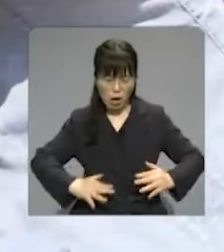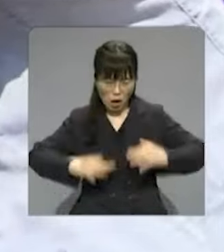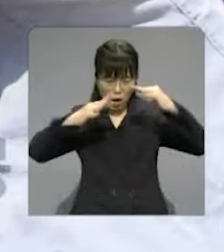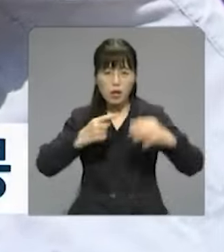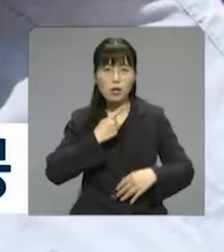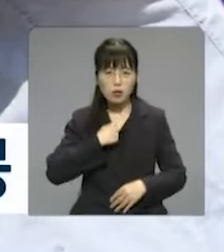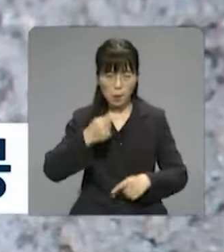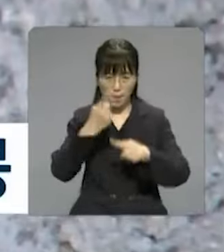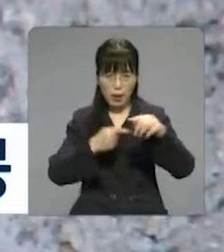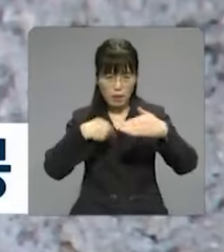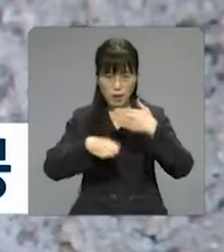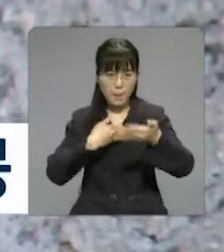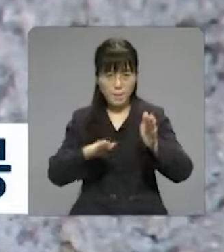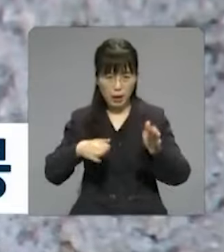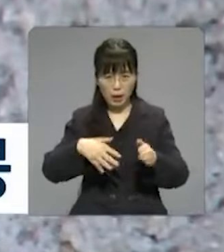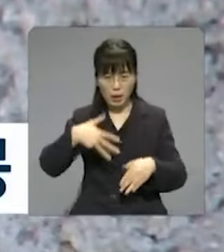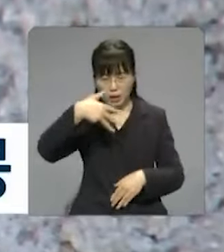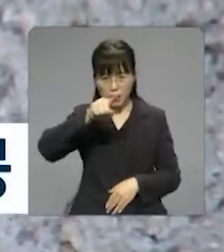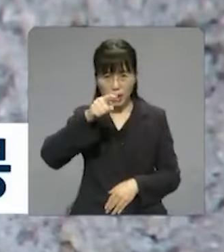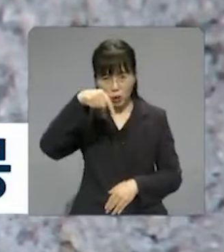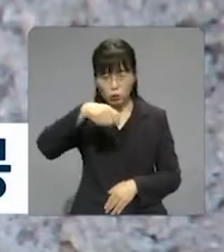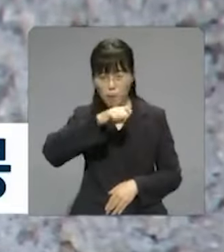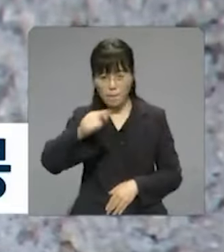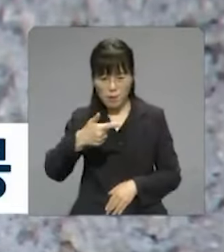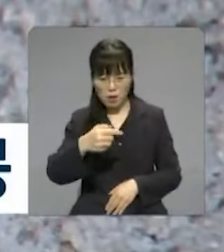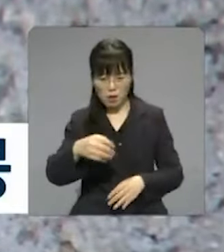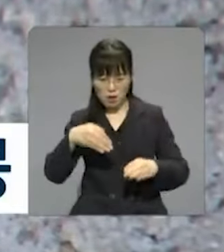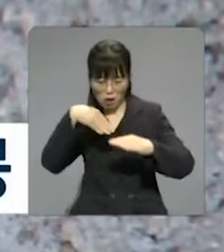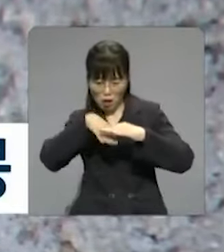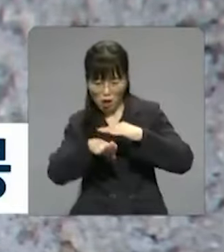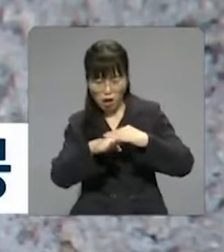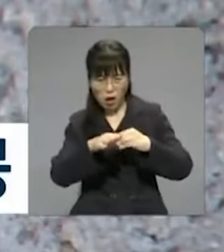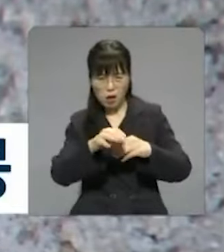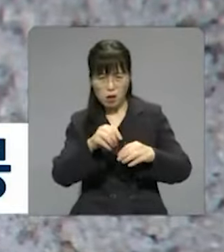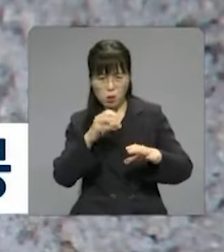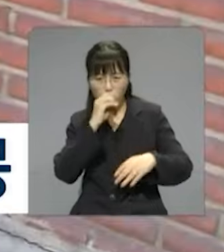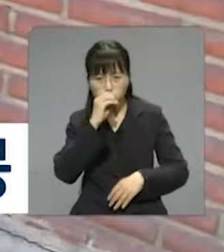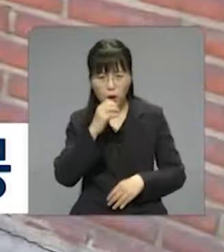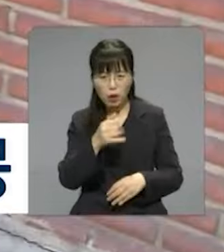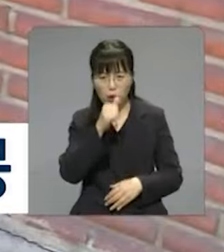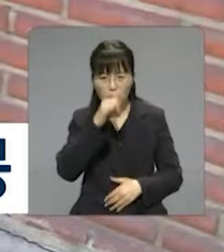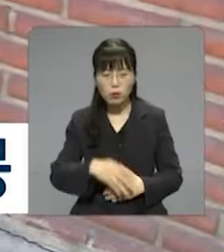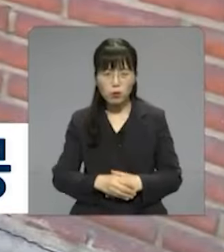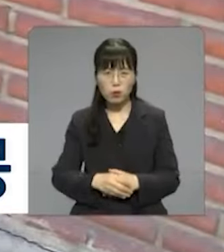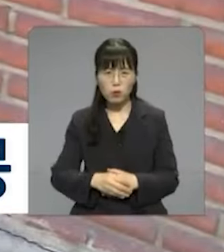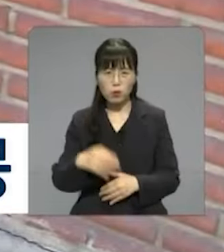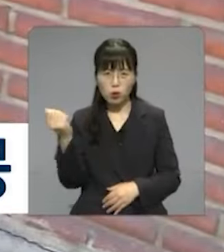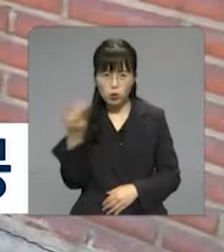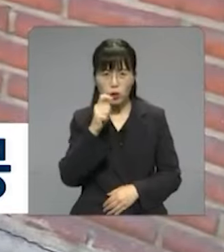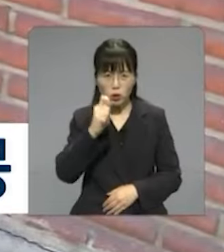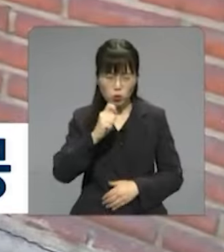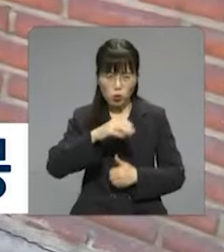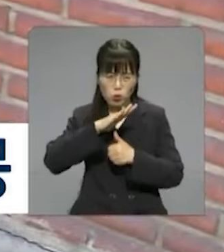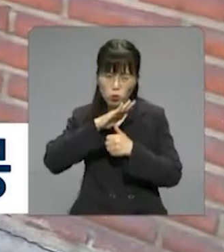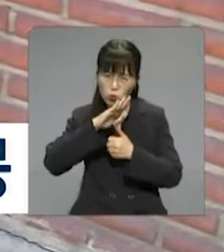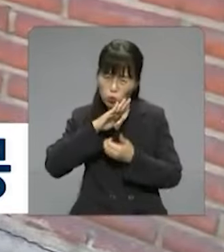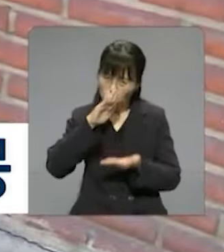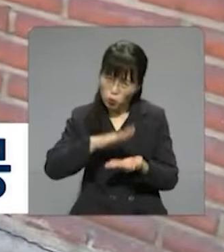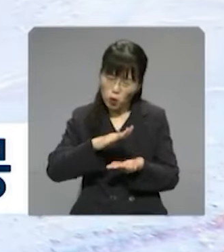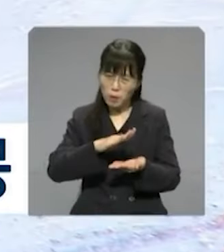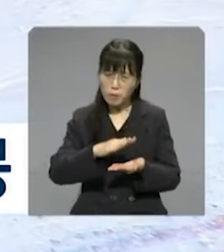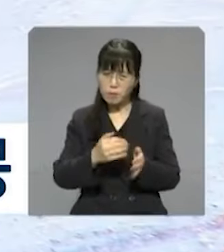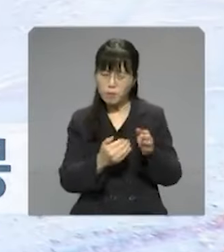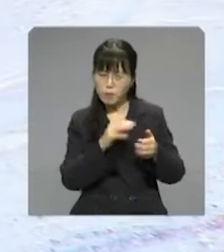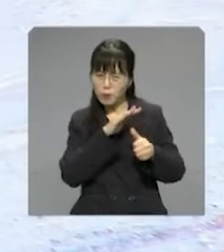찼던 반지하방 차수판 밑은 손가락이 들어갈 정도로 숭숭 뚫렸고 수십 톤 수압에 제대로 견딜까란 의심이